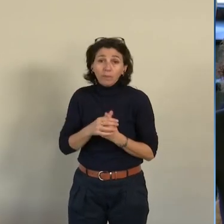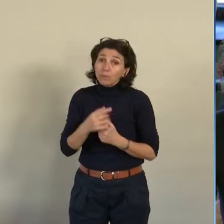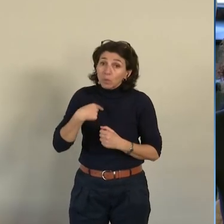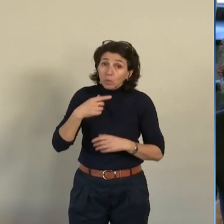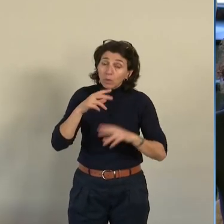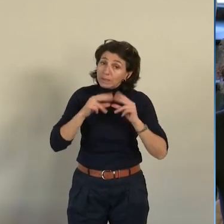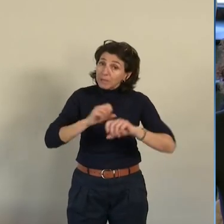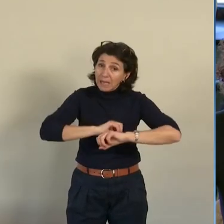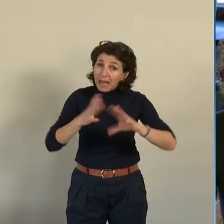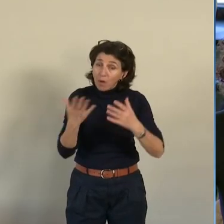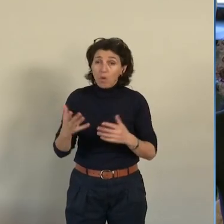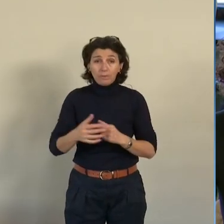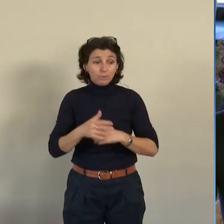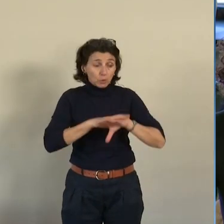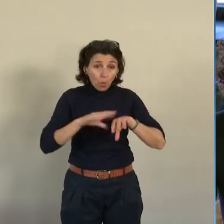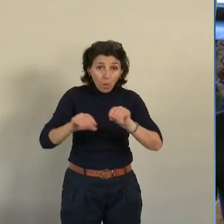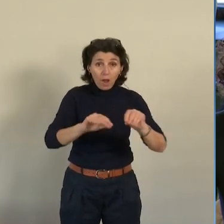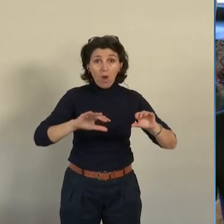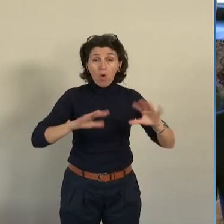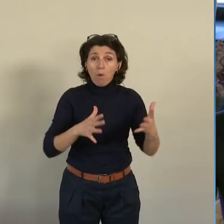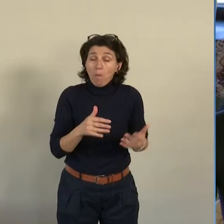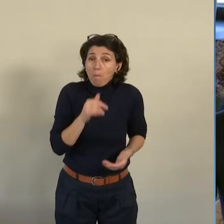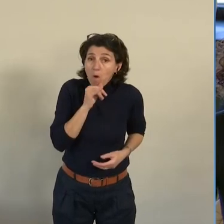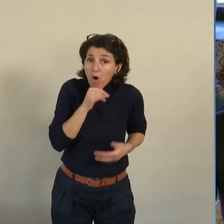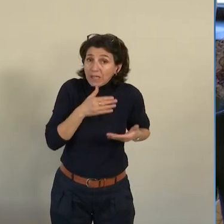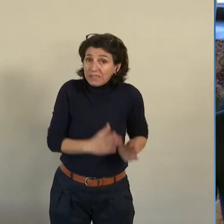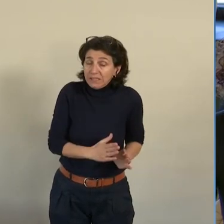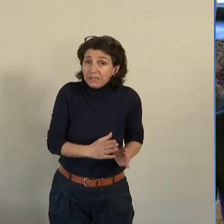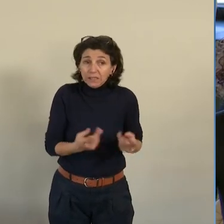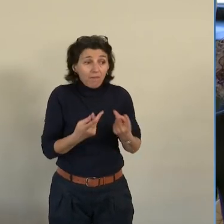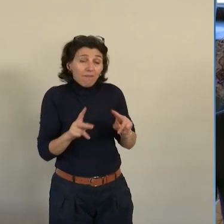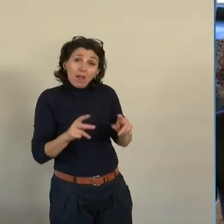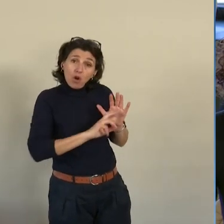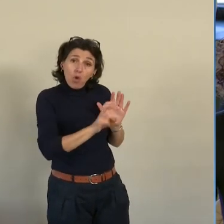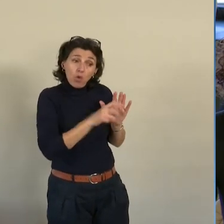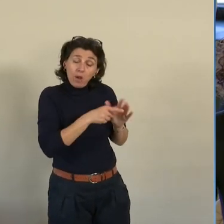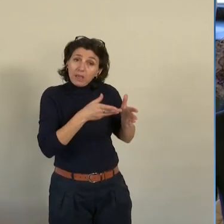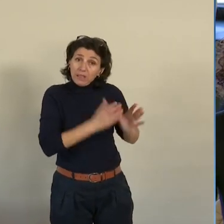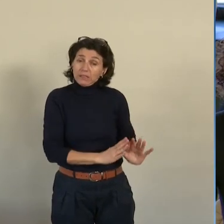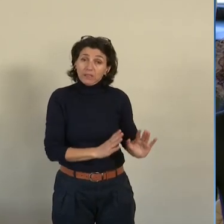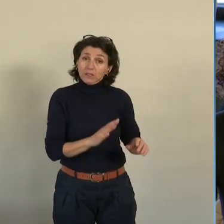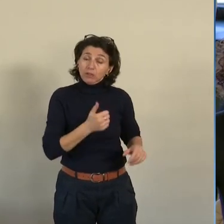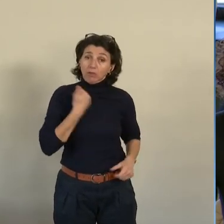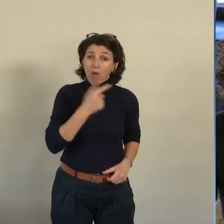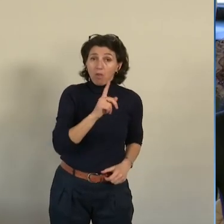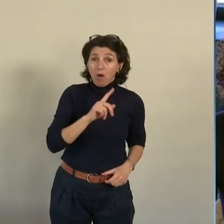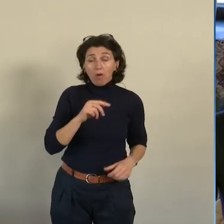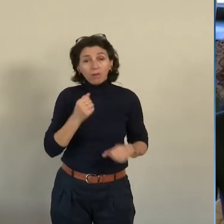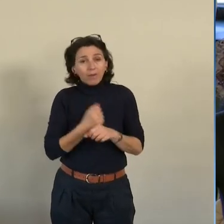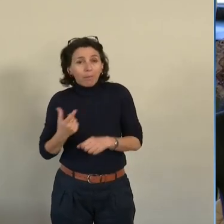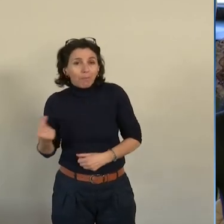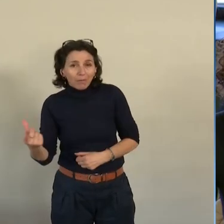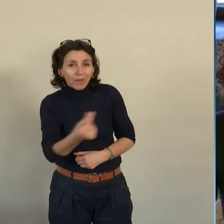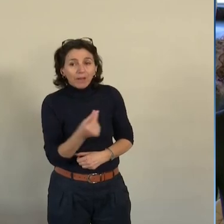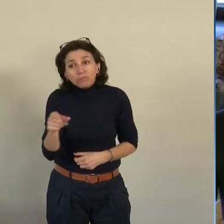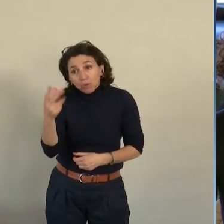avait certaines modalités qui n'étaient pas encore fixé ce n'est pas la vocation de la ville de Grenoble de les fixer car nous sommes dans un vrai travail partenarial et je sais que vous comprendrez